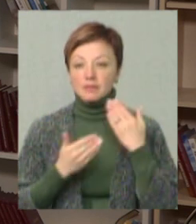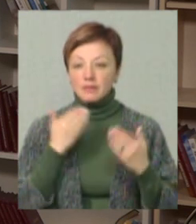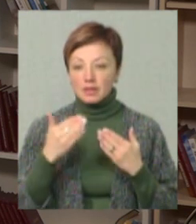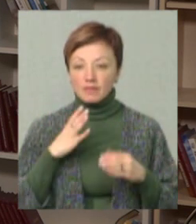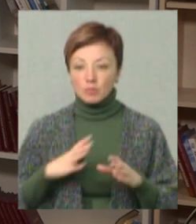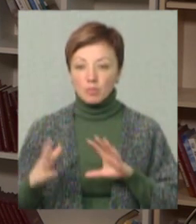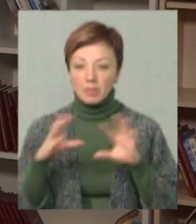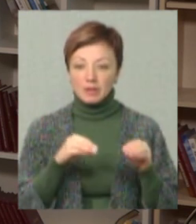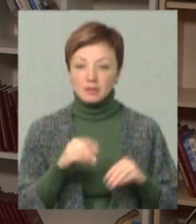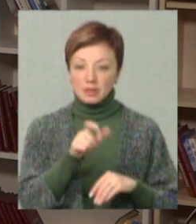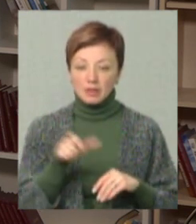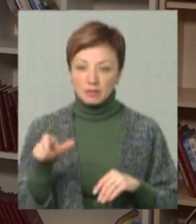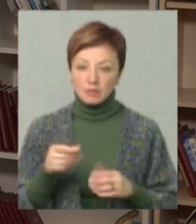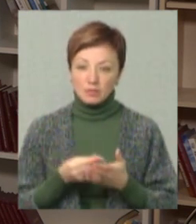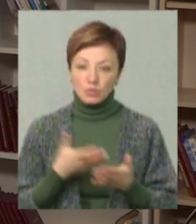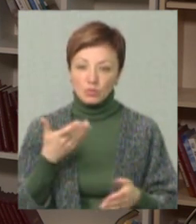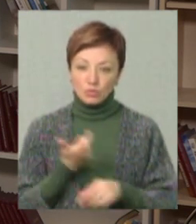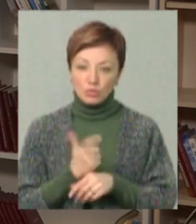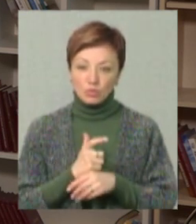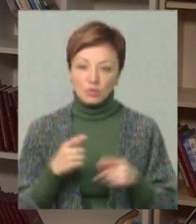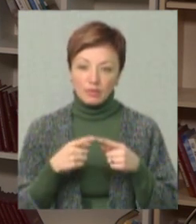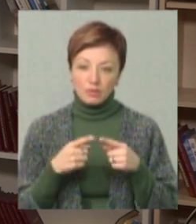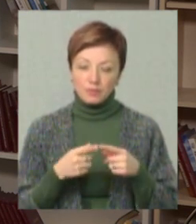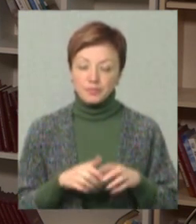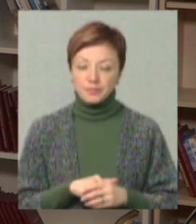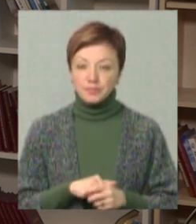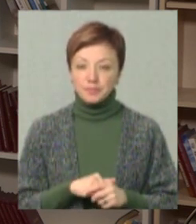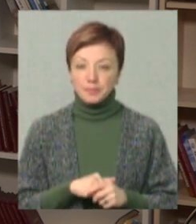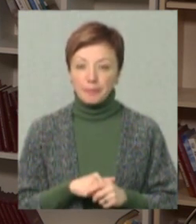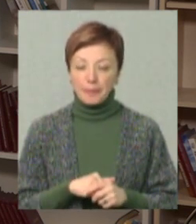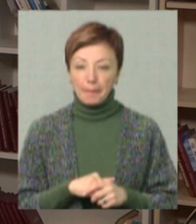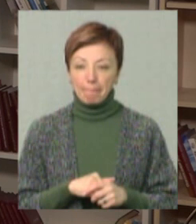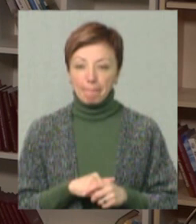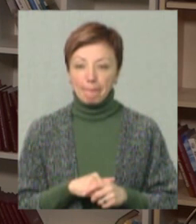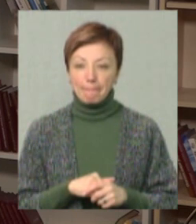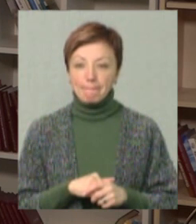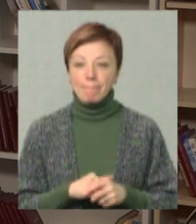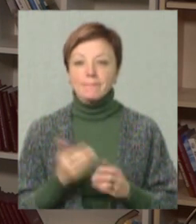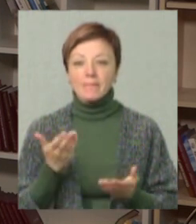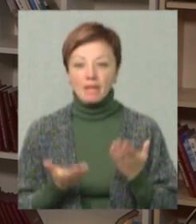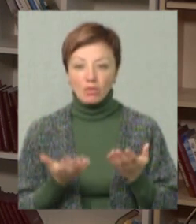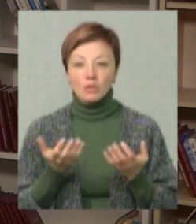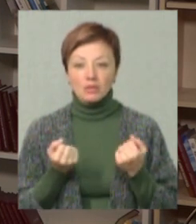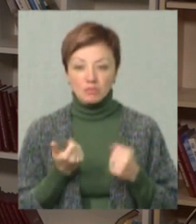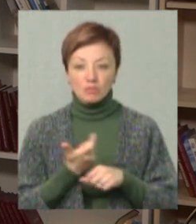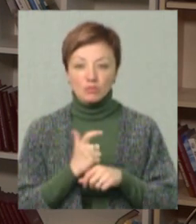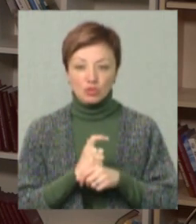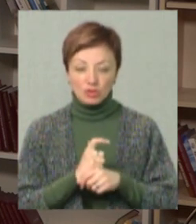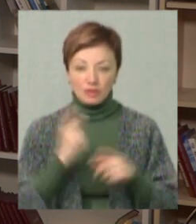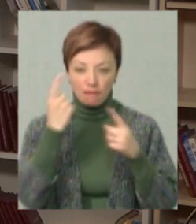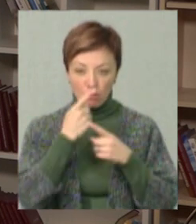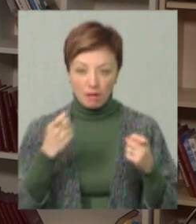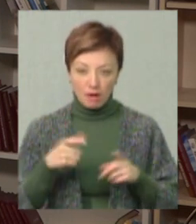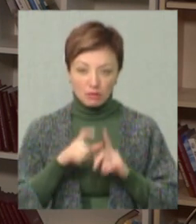Якщо власне ми отримаємо більш нову інформацію щодо цього органу і його діяльності, ми вас